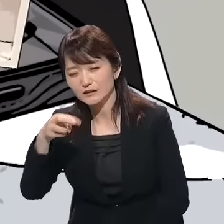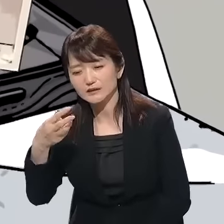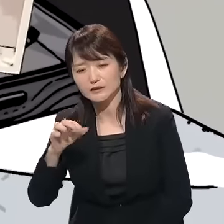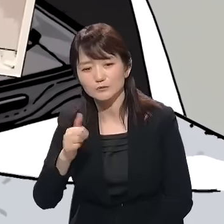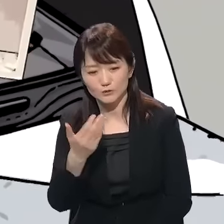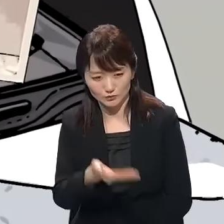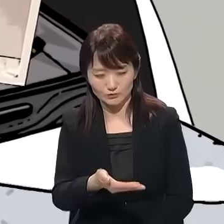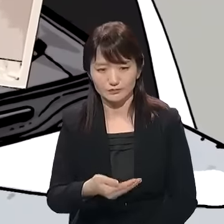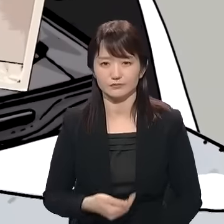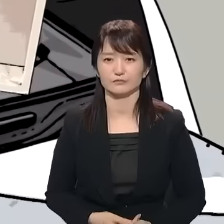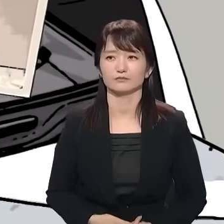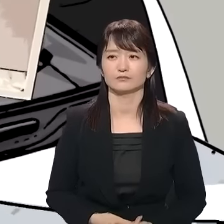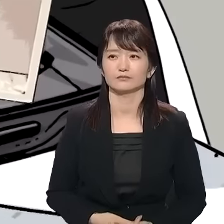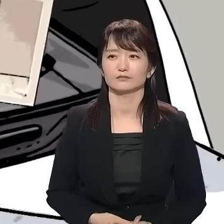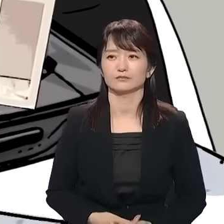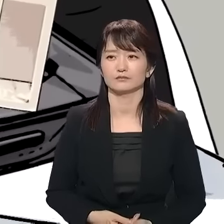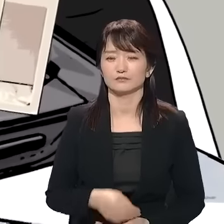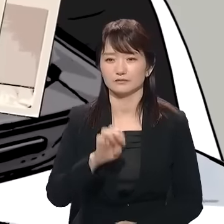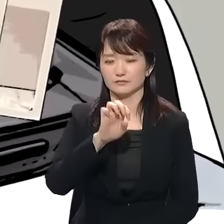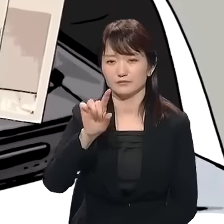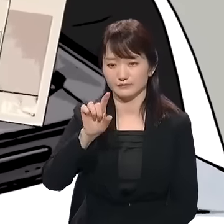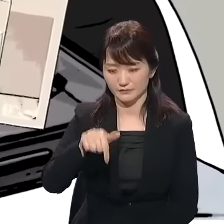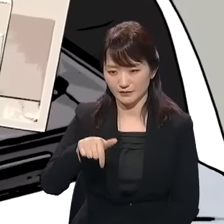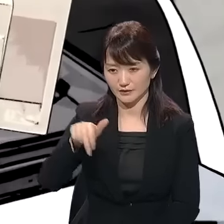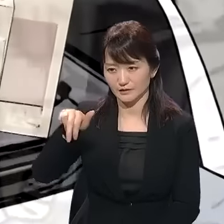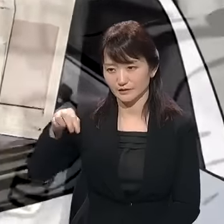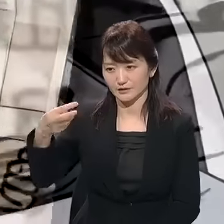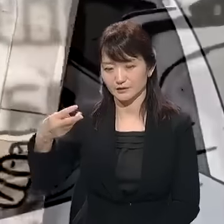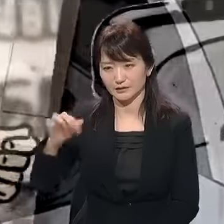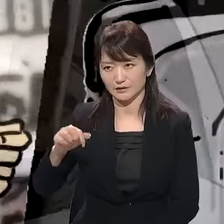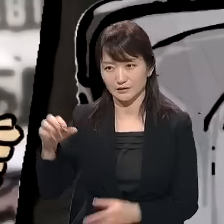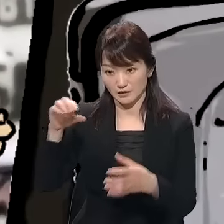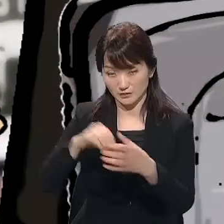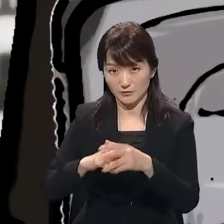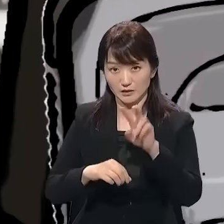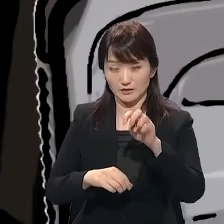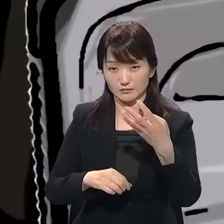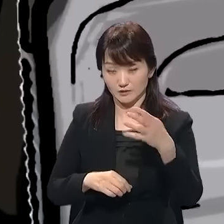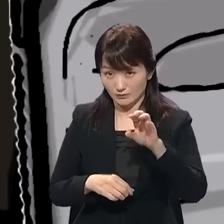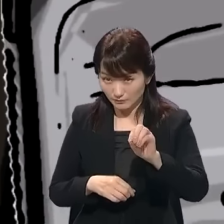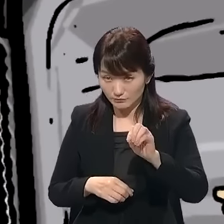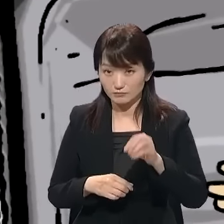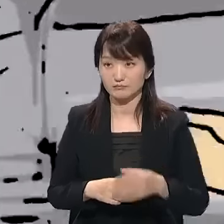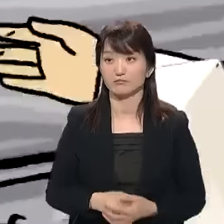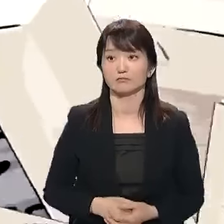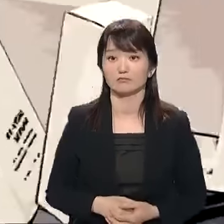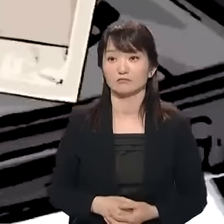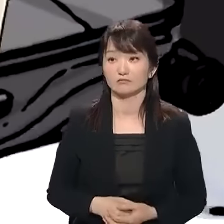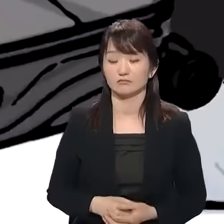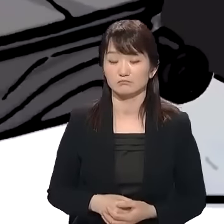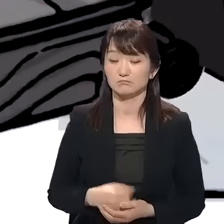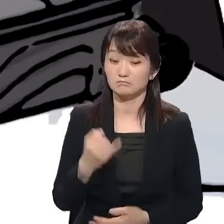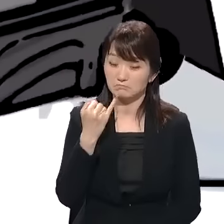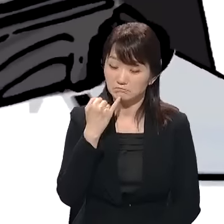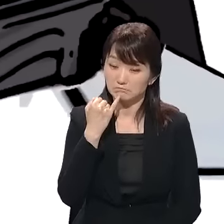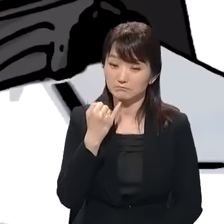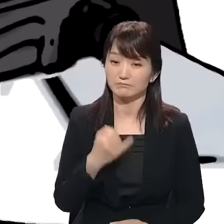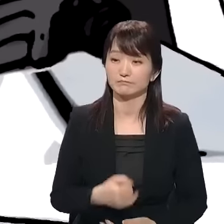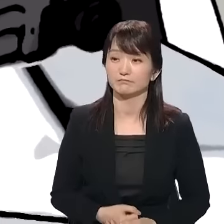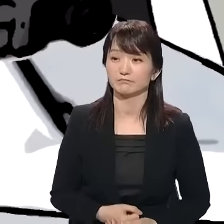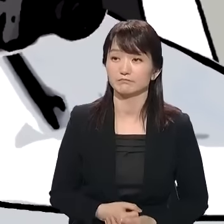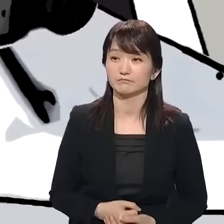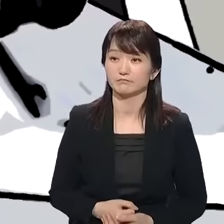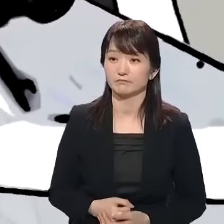줬어요. 그러면서 이거 팩이랑 크림이랑 이렇게 해가지고 24만 원이야라고 얘기를 했어요. 뭐 24만 원이면 적합하네라고 있는데.